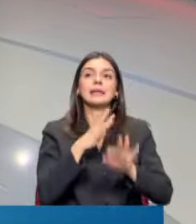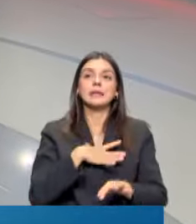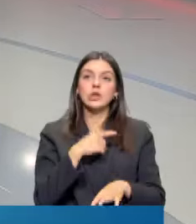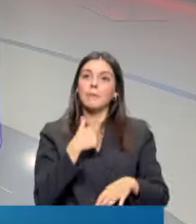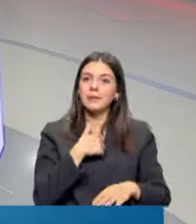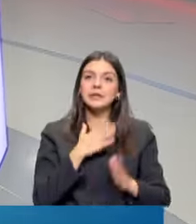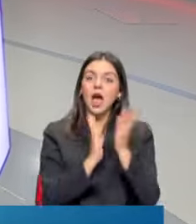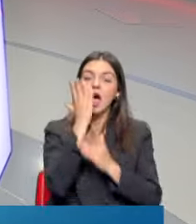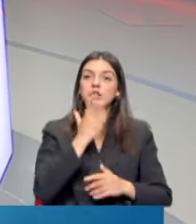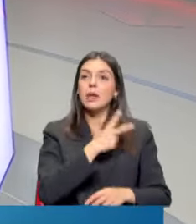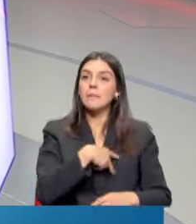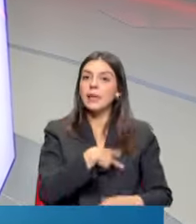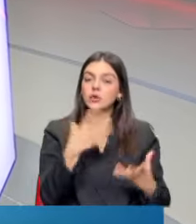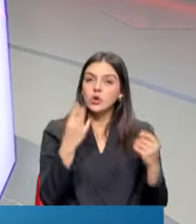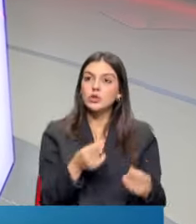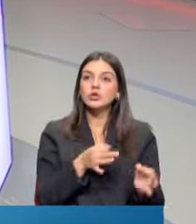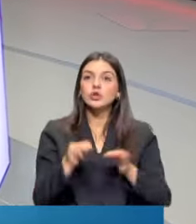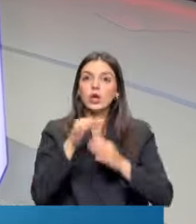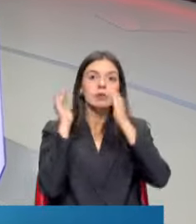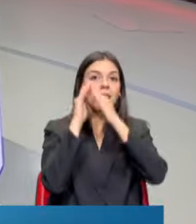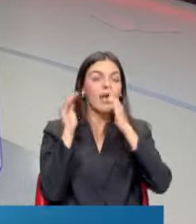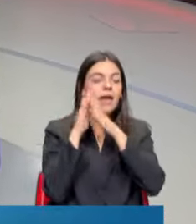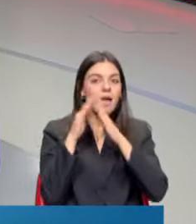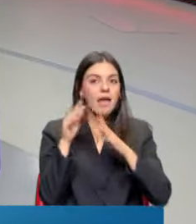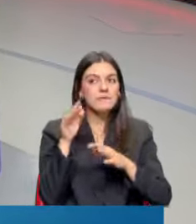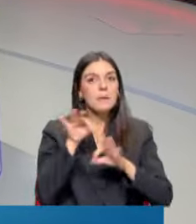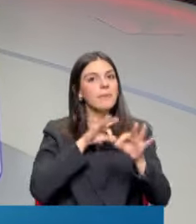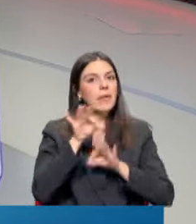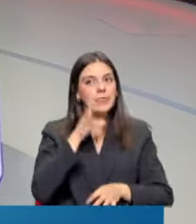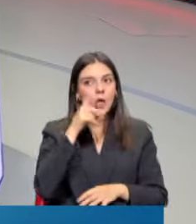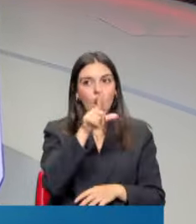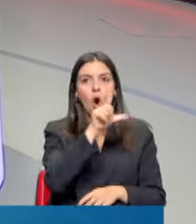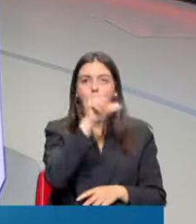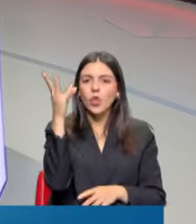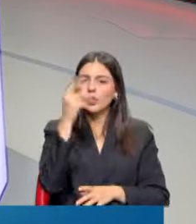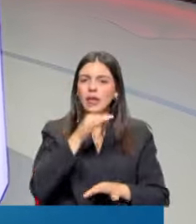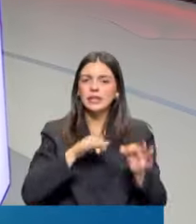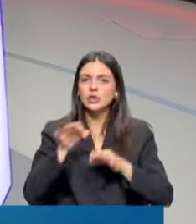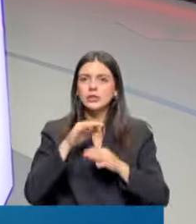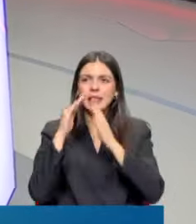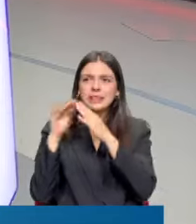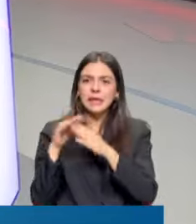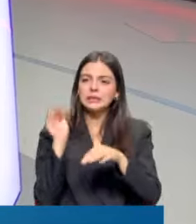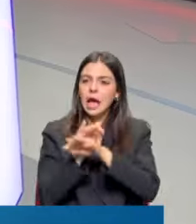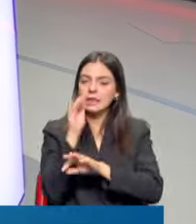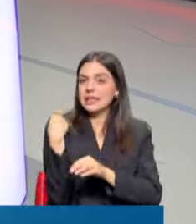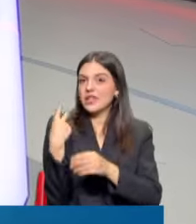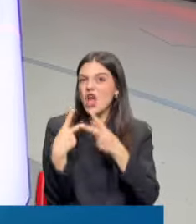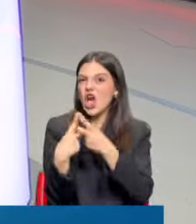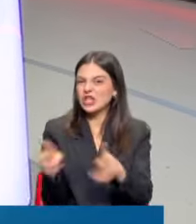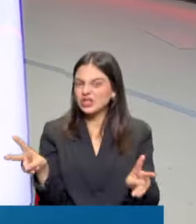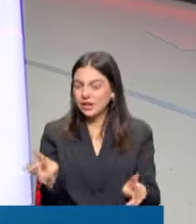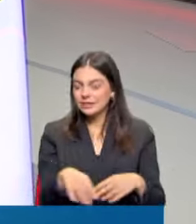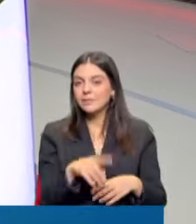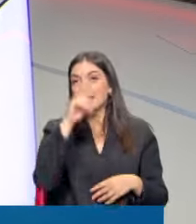Biz de Ataşehir Belediyesi olarak sosyal tesislerimizi planladık. 10'a yakın sosyal tesisi önümüzdeki süreçte hayata geçirmiş olacağız. İlk